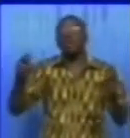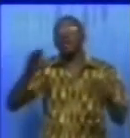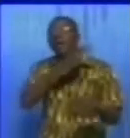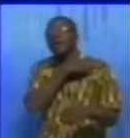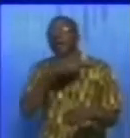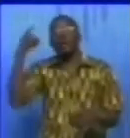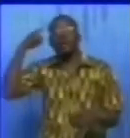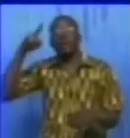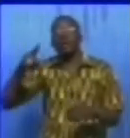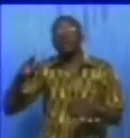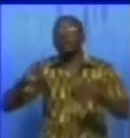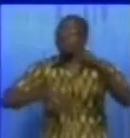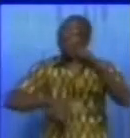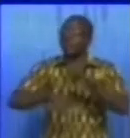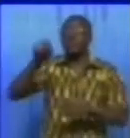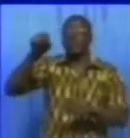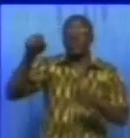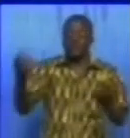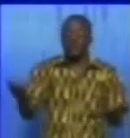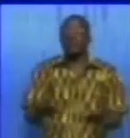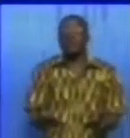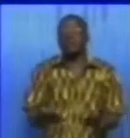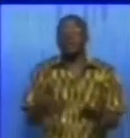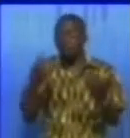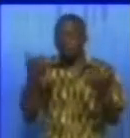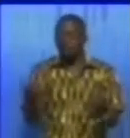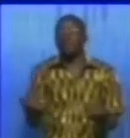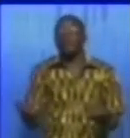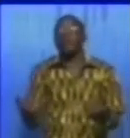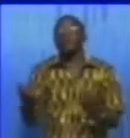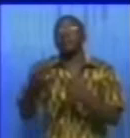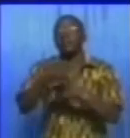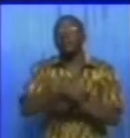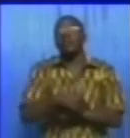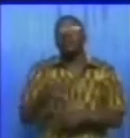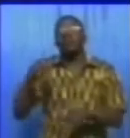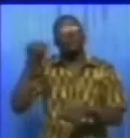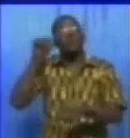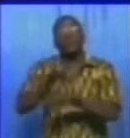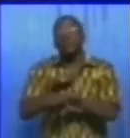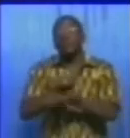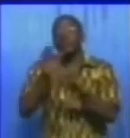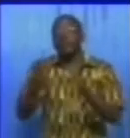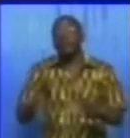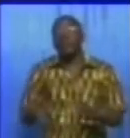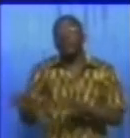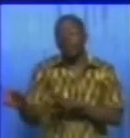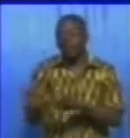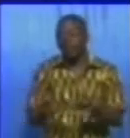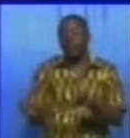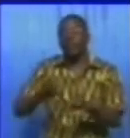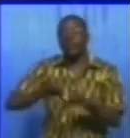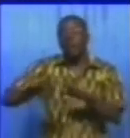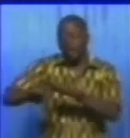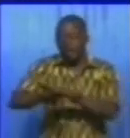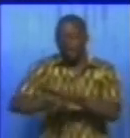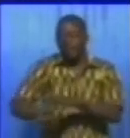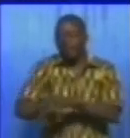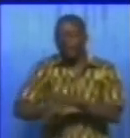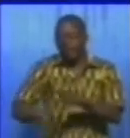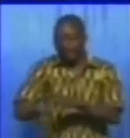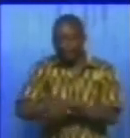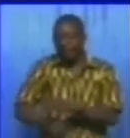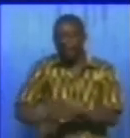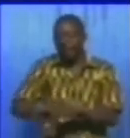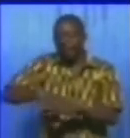piste d'athlétisme aussi. Voilà. Bon, actuellement, les ouvriers sont en train de couler la fondation, le reste de la fondation